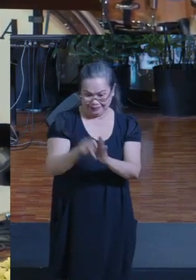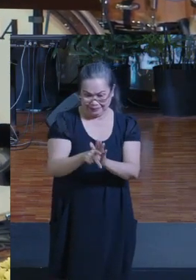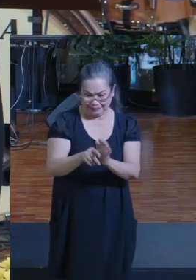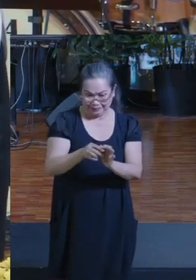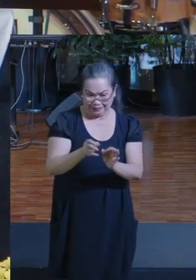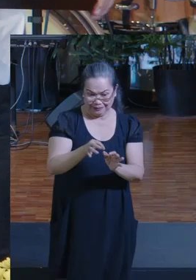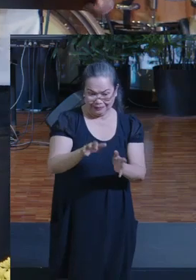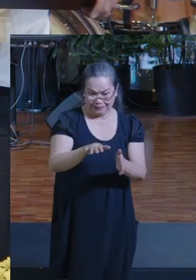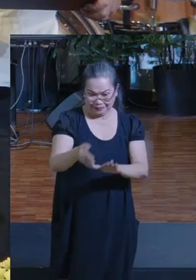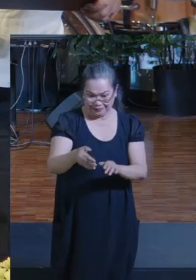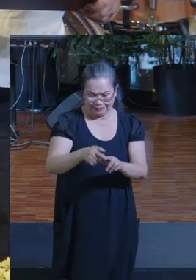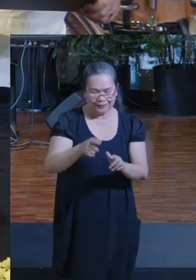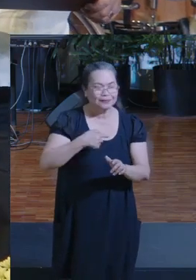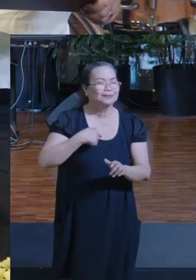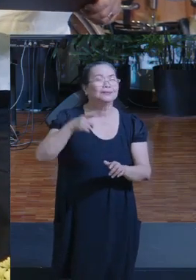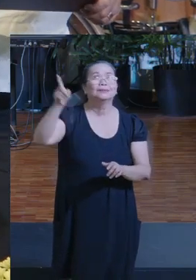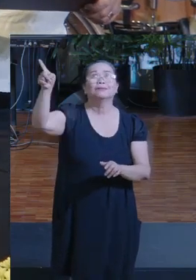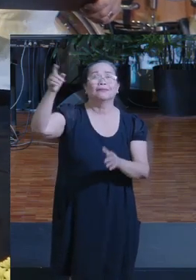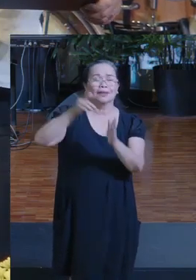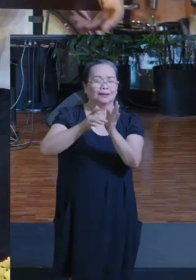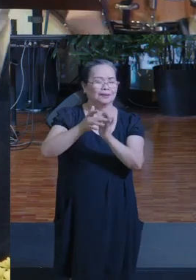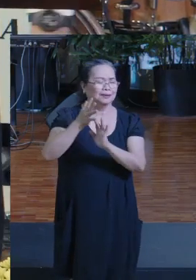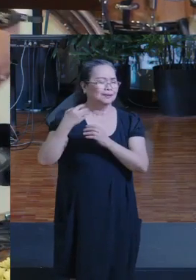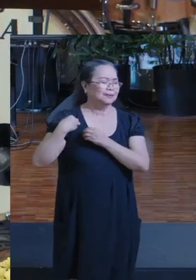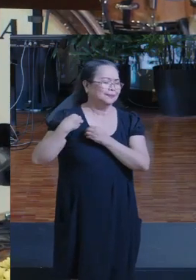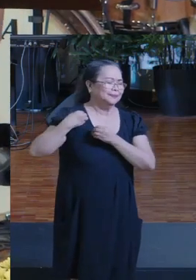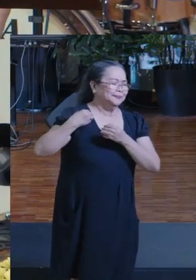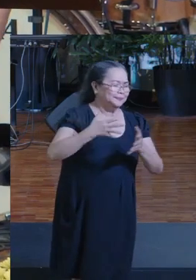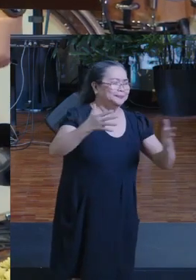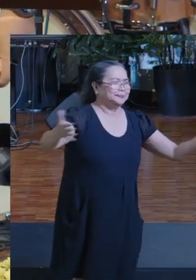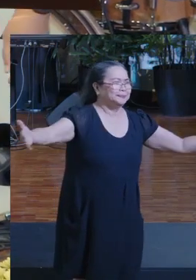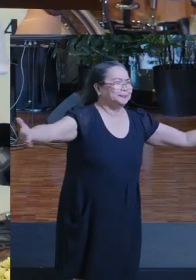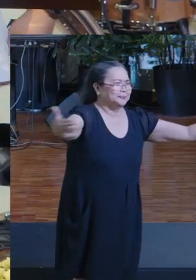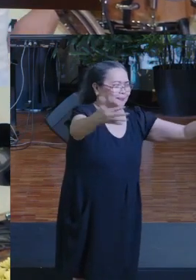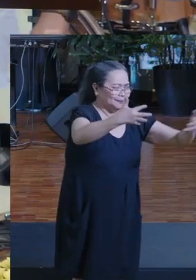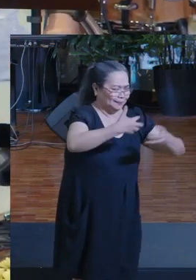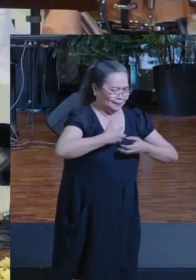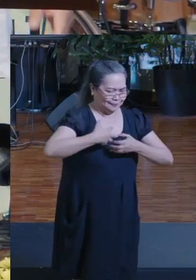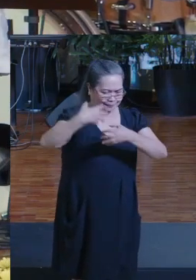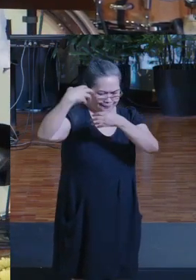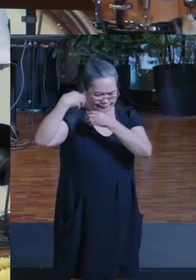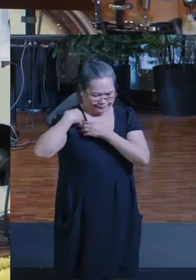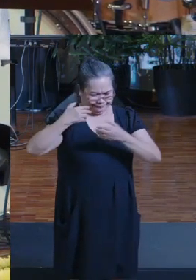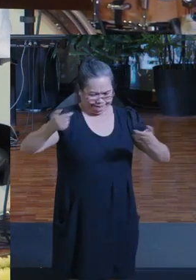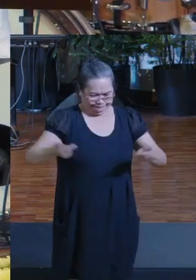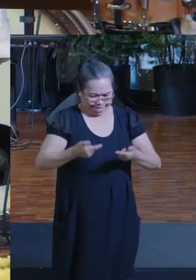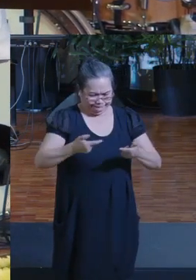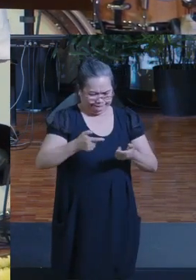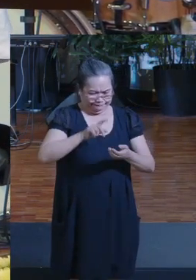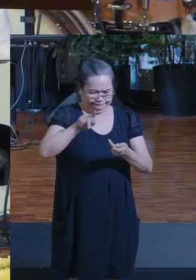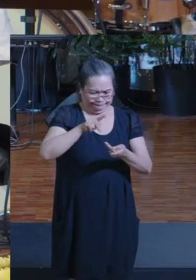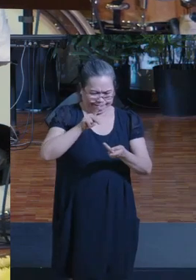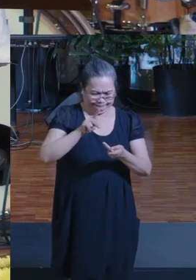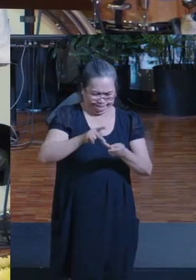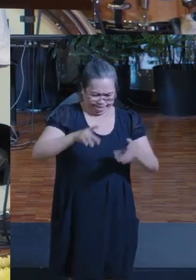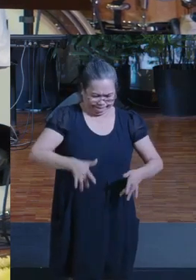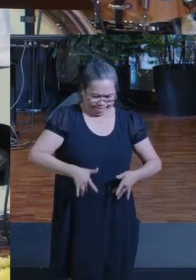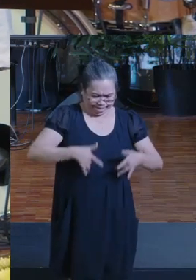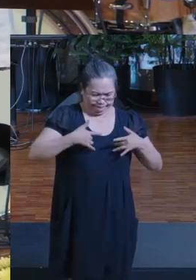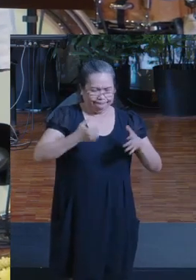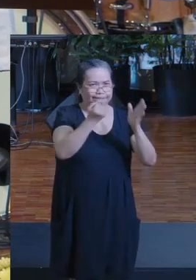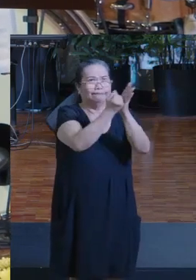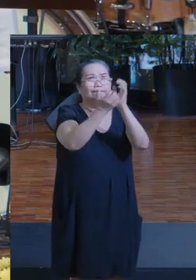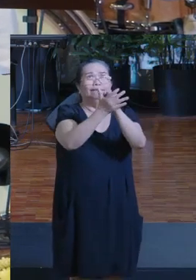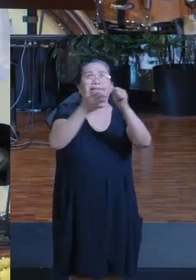kanyang perfect righteousness, na kanyang nakamit dahil sa kanyang perfect life at sa